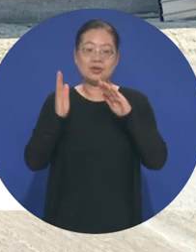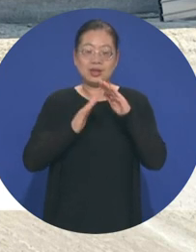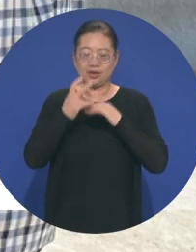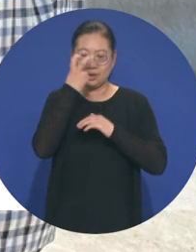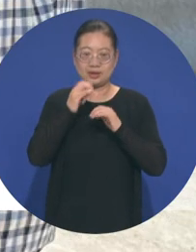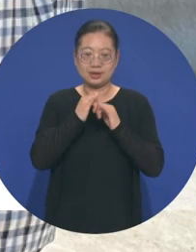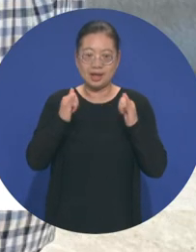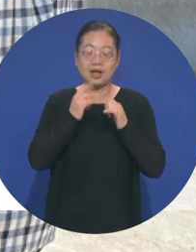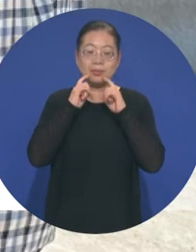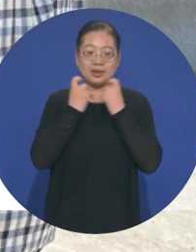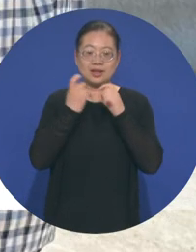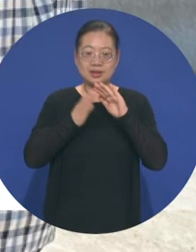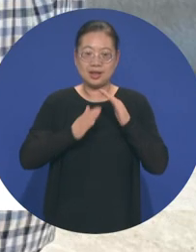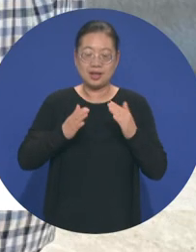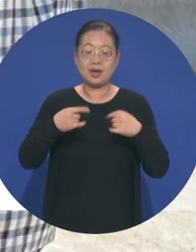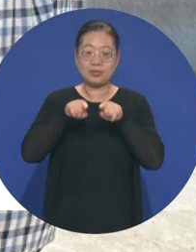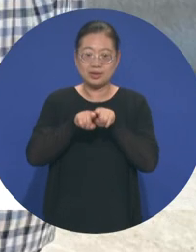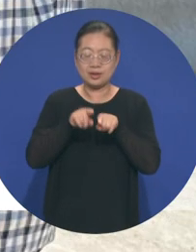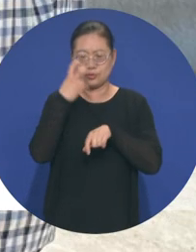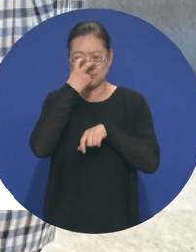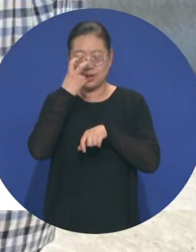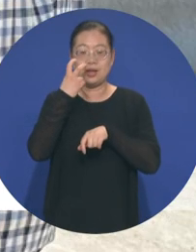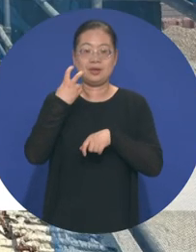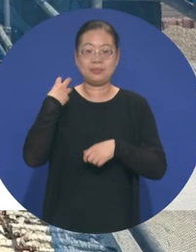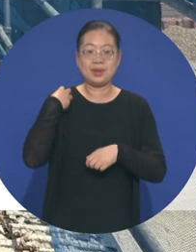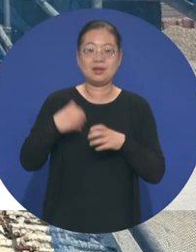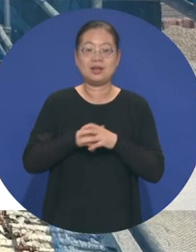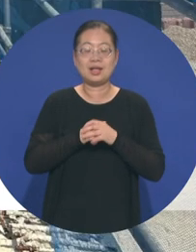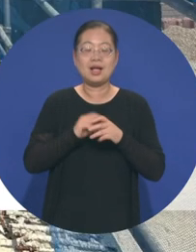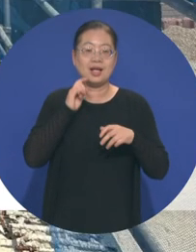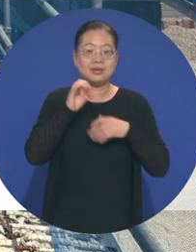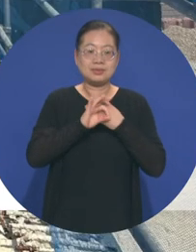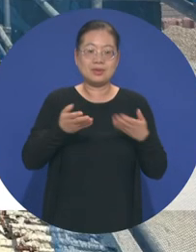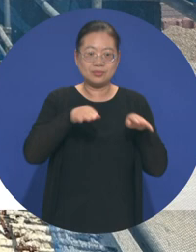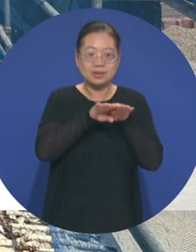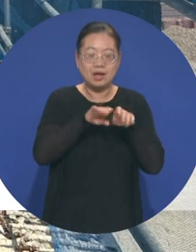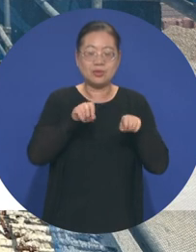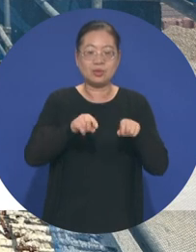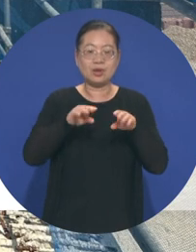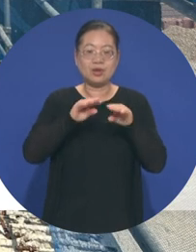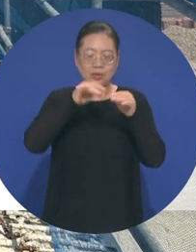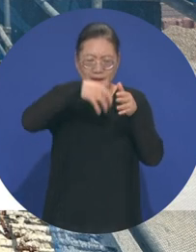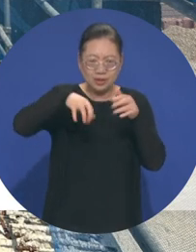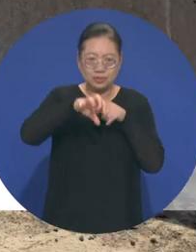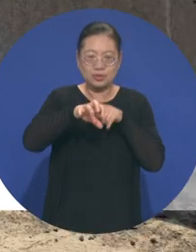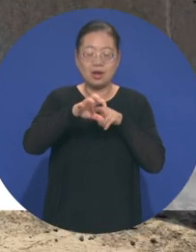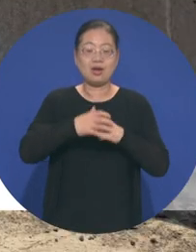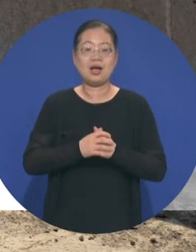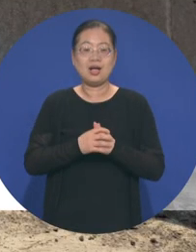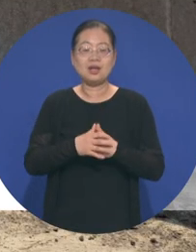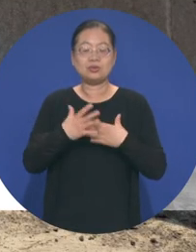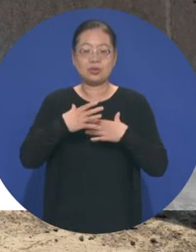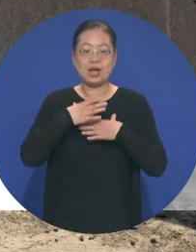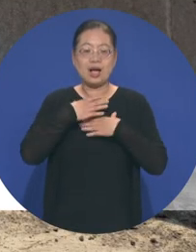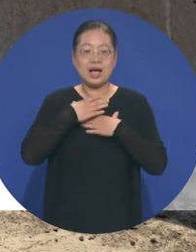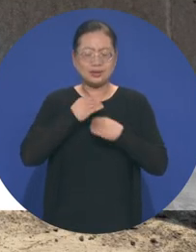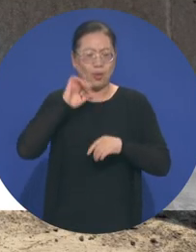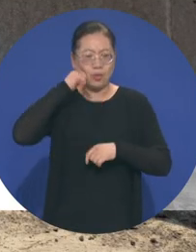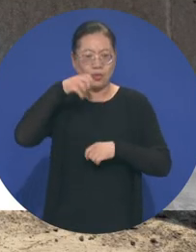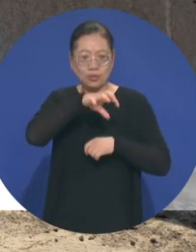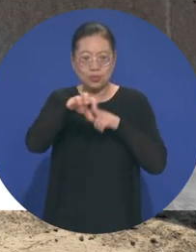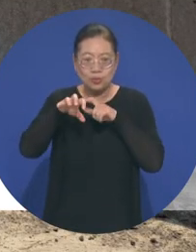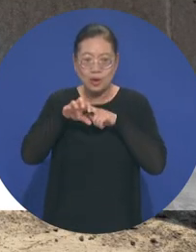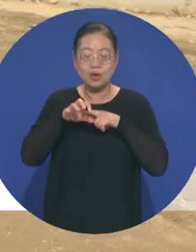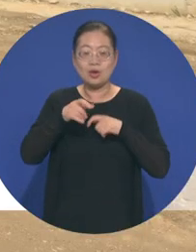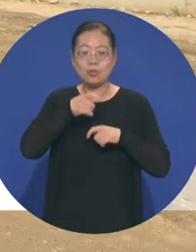구성된 민건 합동 점검단 주관 아래가 시설과 절토부 등 취약 구간 안전 시설 수방자재 확보 가용 장비